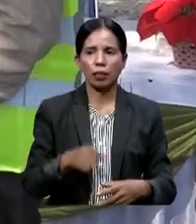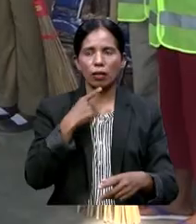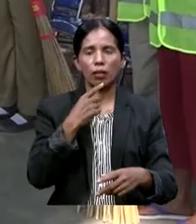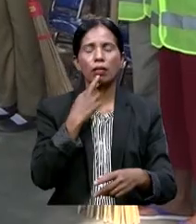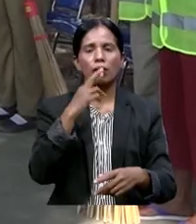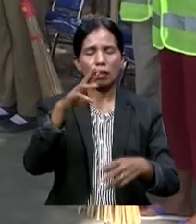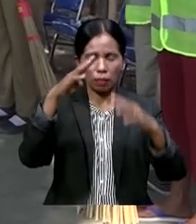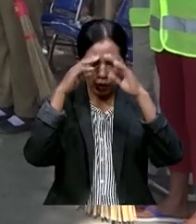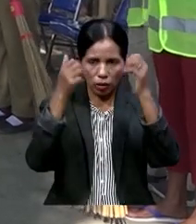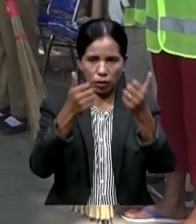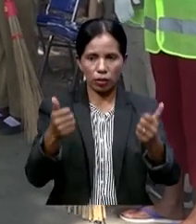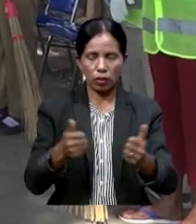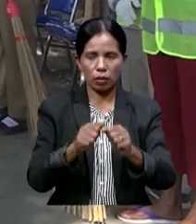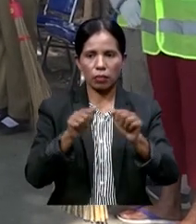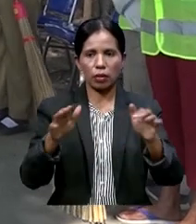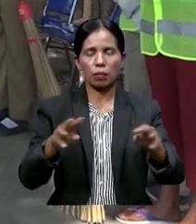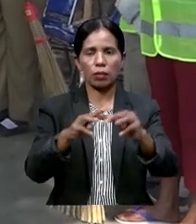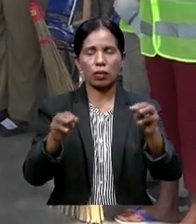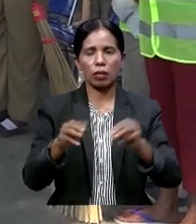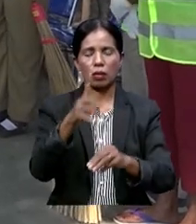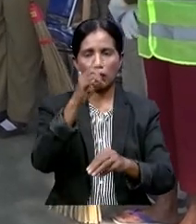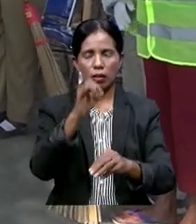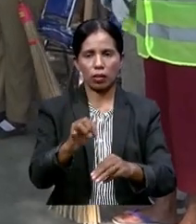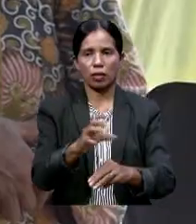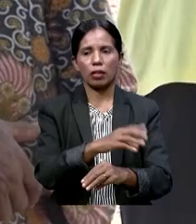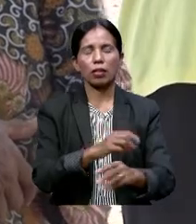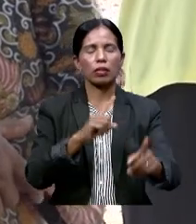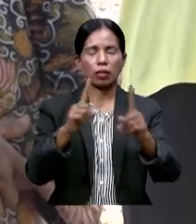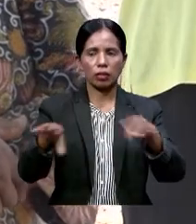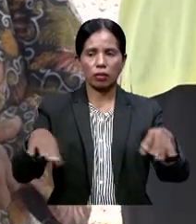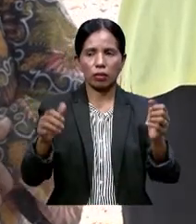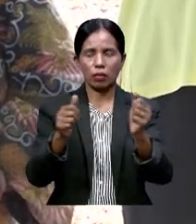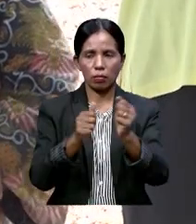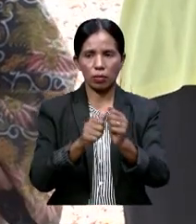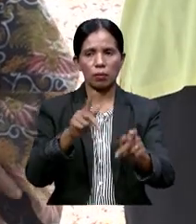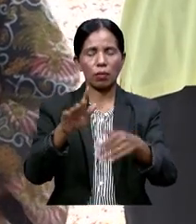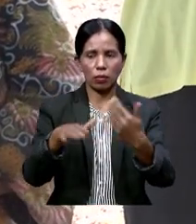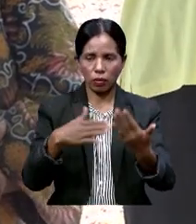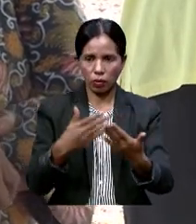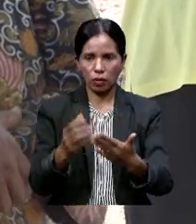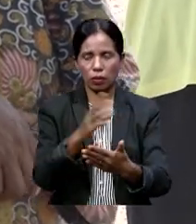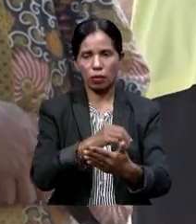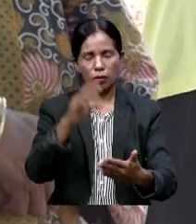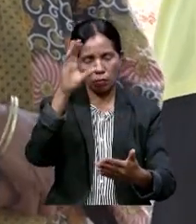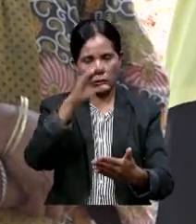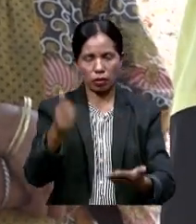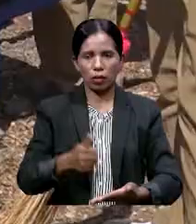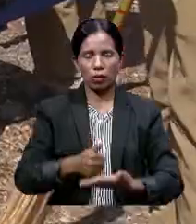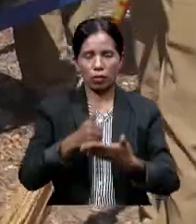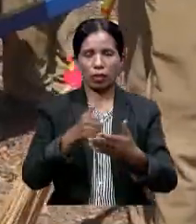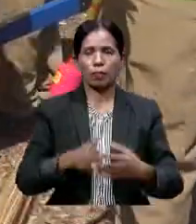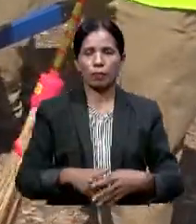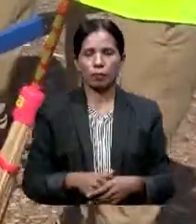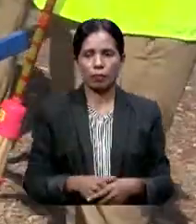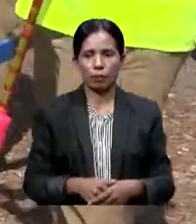ne presidente autoridade administrasaun munisipi di lihateten ne parte se coordena ho entidades relevante ho di buka solusaun.